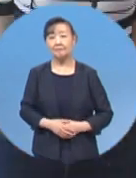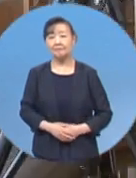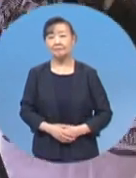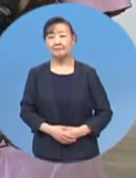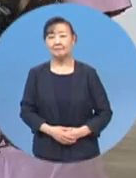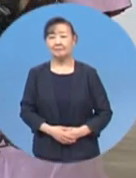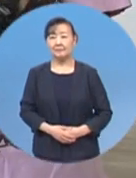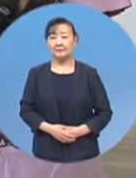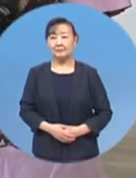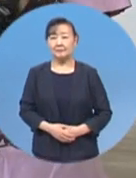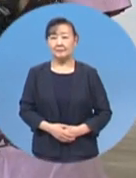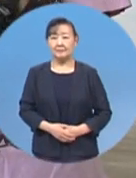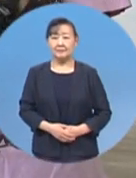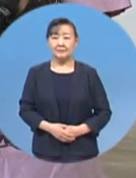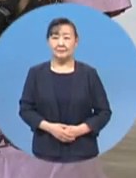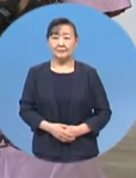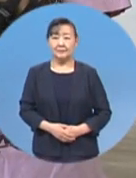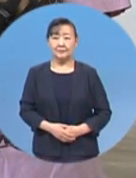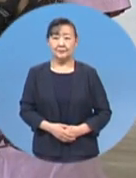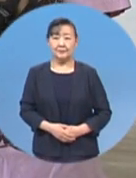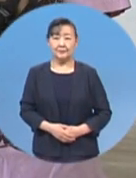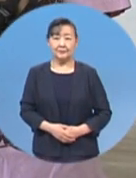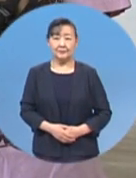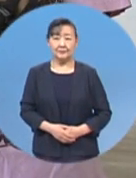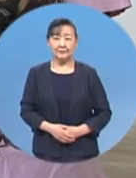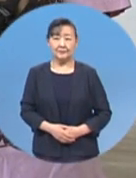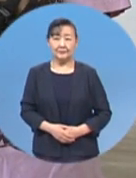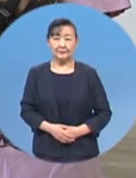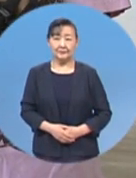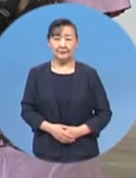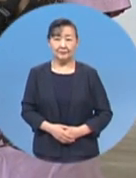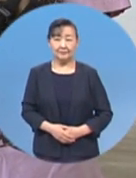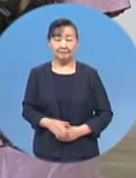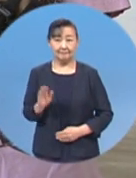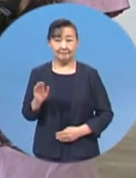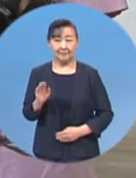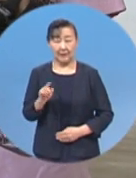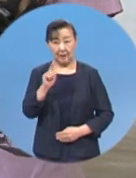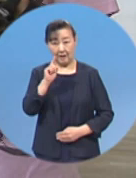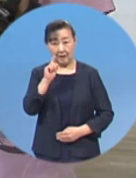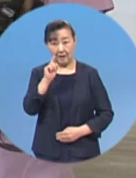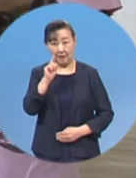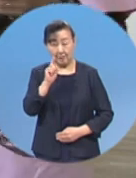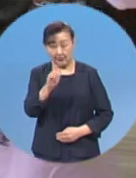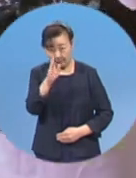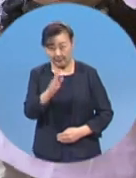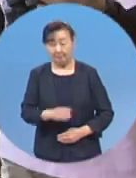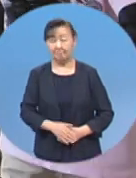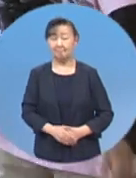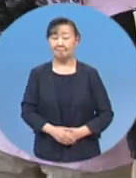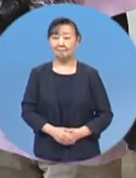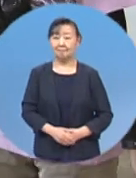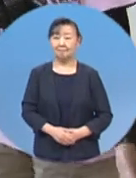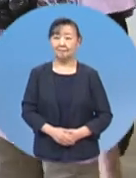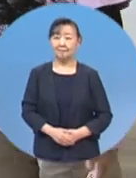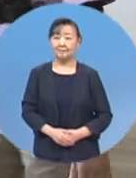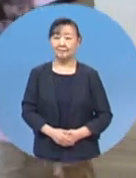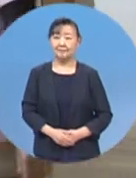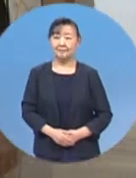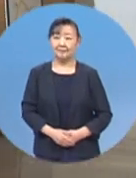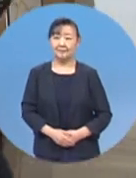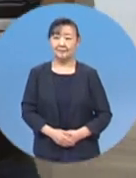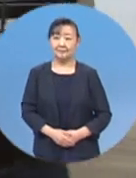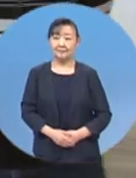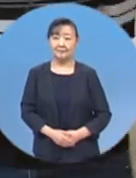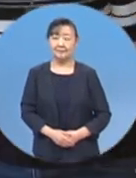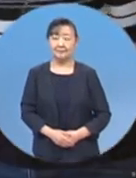い、 麻生さん、 はい、 ちょっとここ覗いてみてください。 いましたか。 いました。